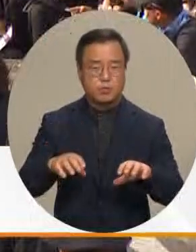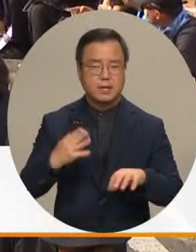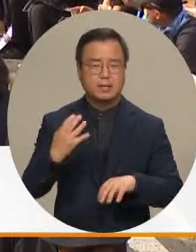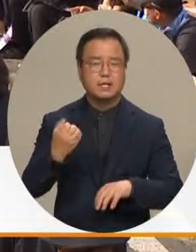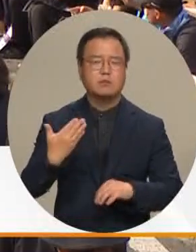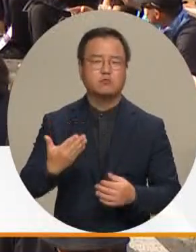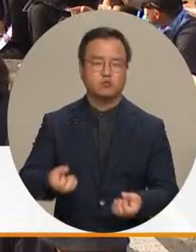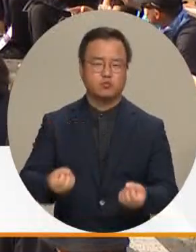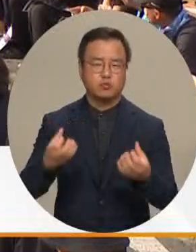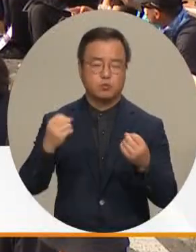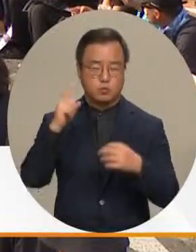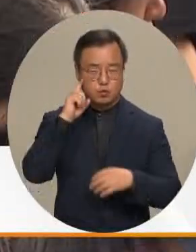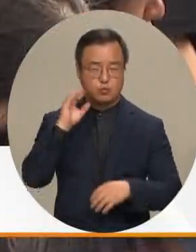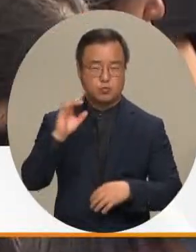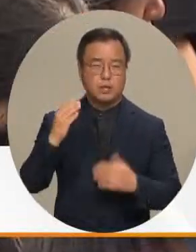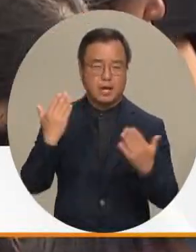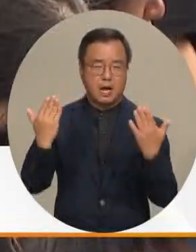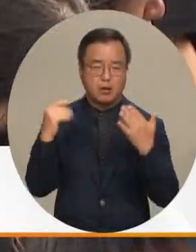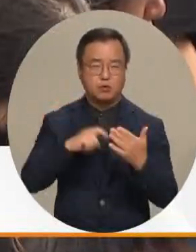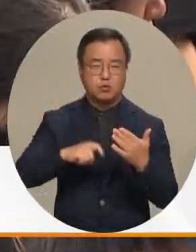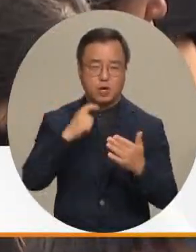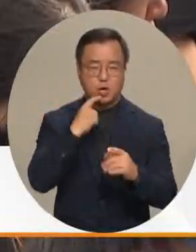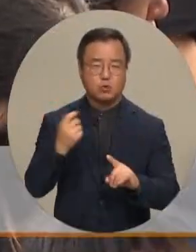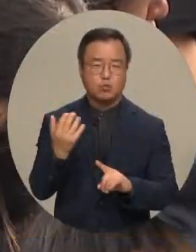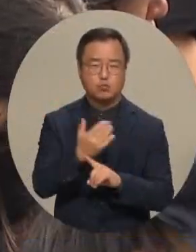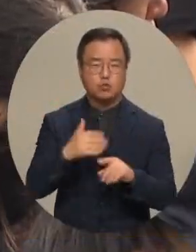49제를 추모하는 학내 촛불 문화제가